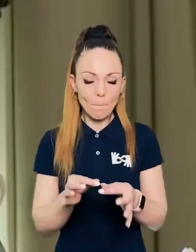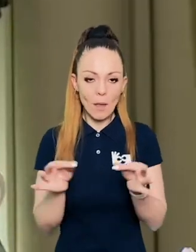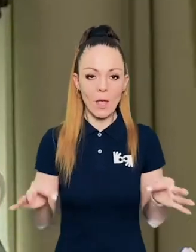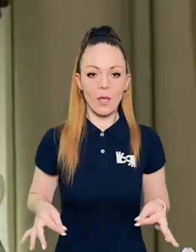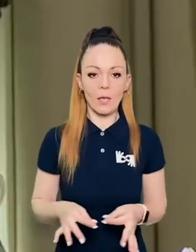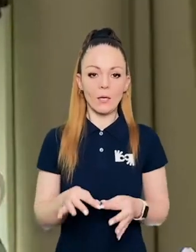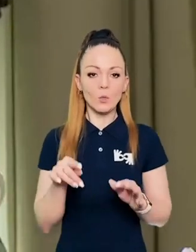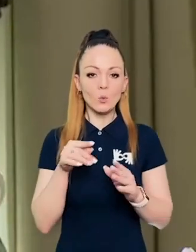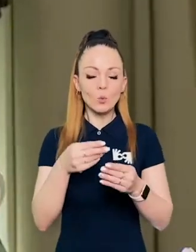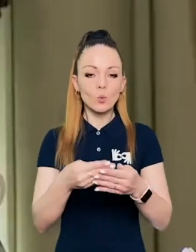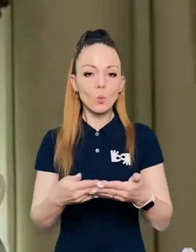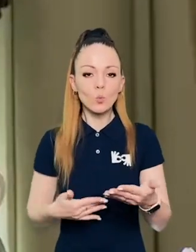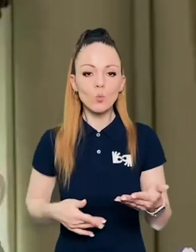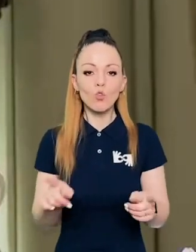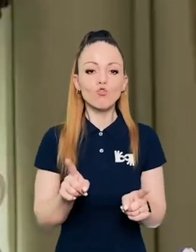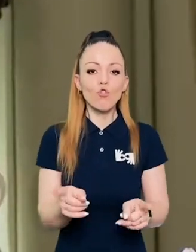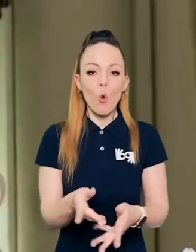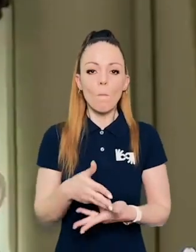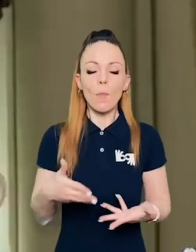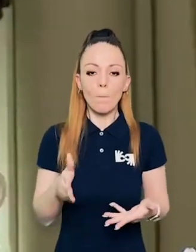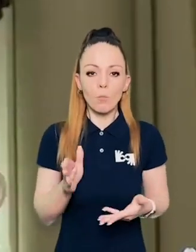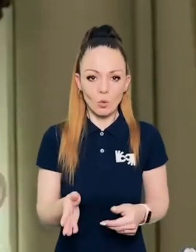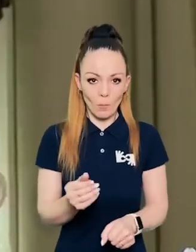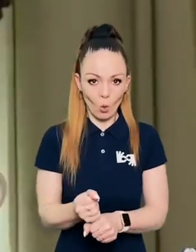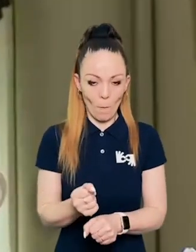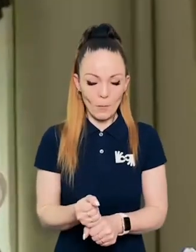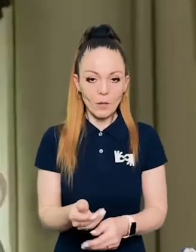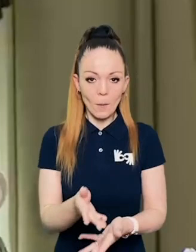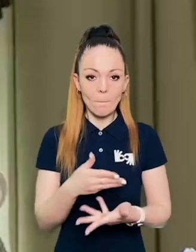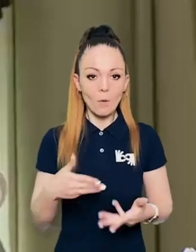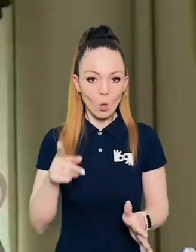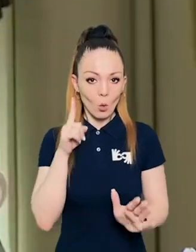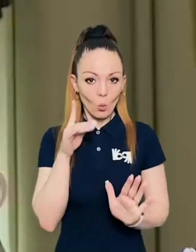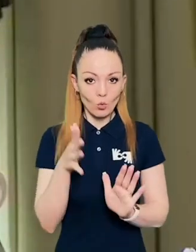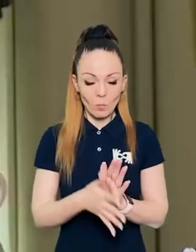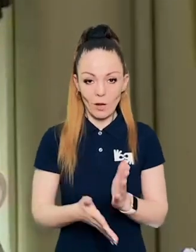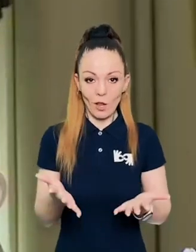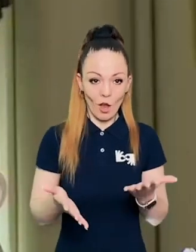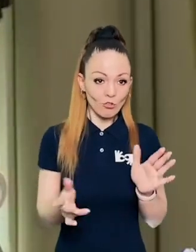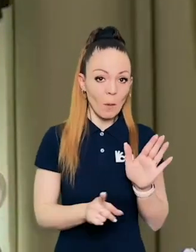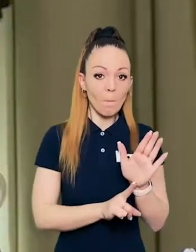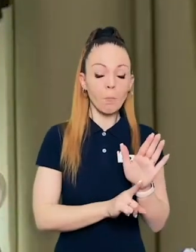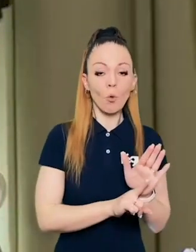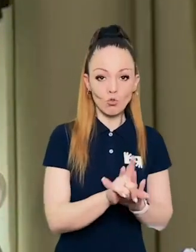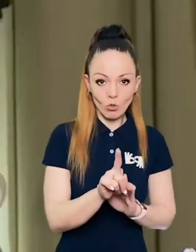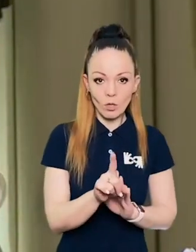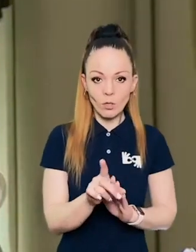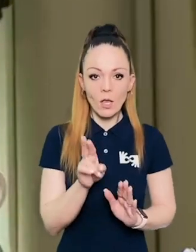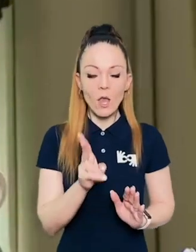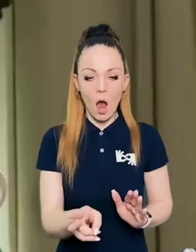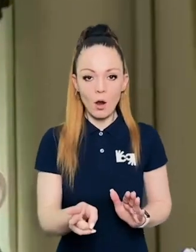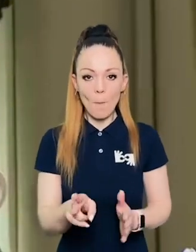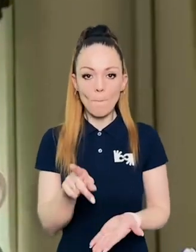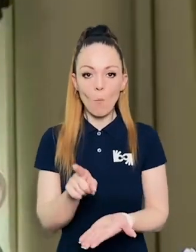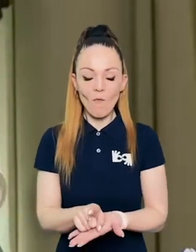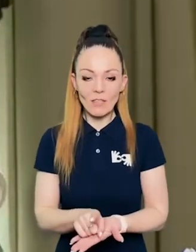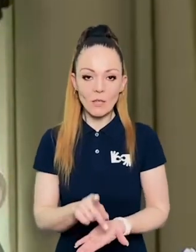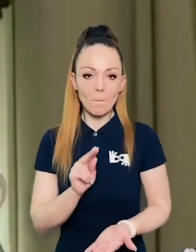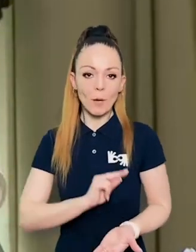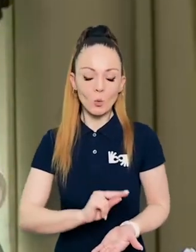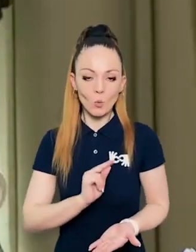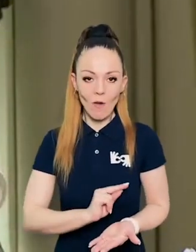всі папери і структура, що ми будемо робити. Ми розуміли, що якщо почнеться,